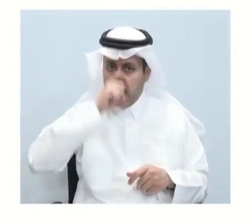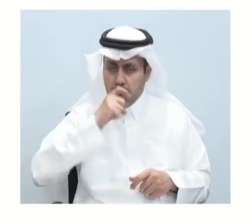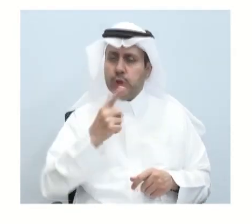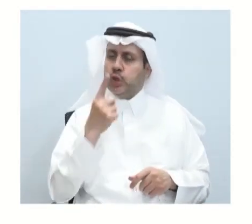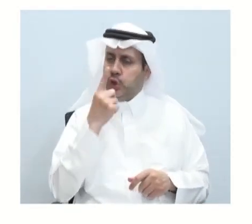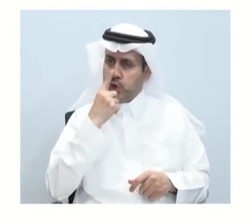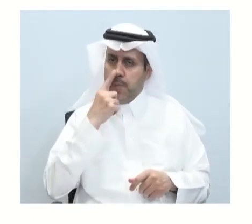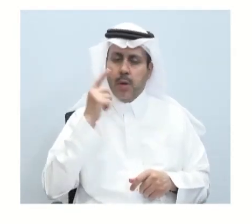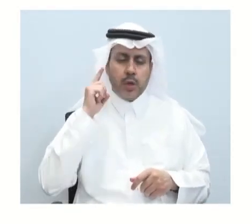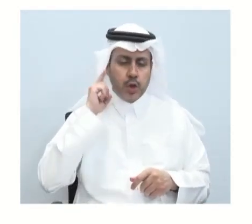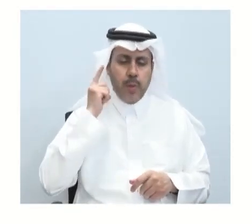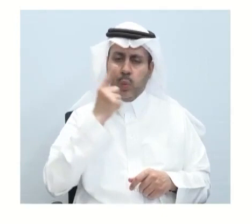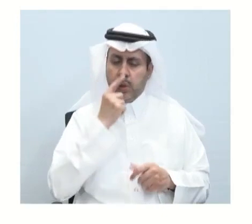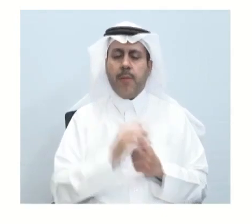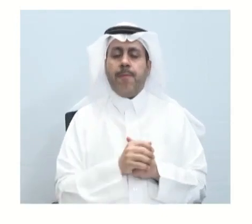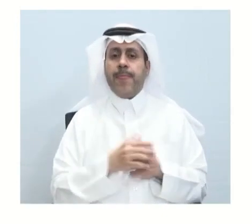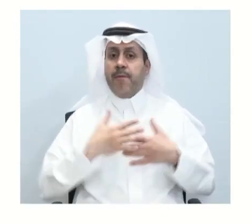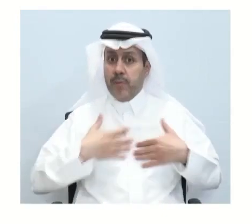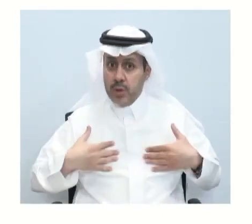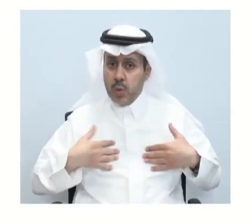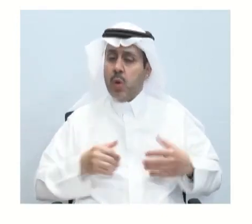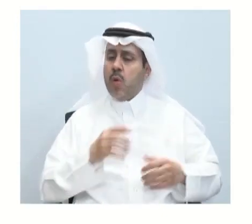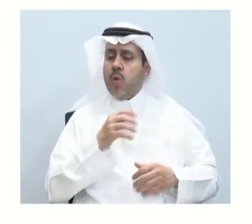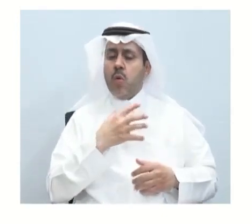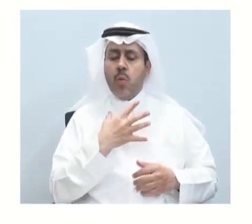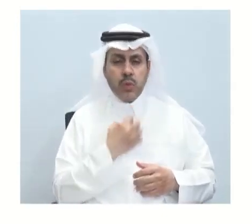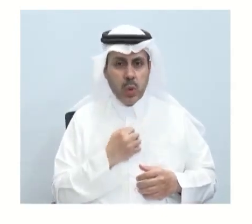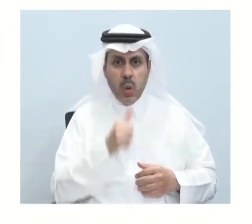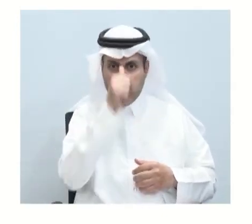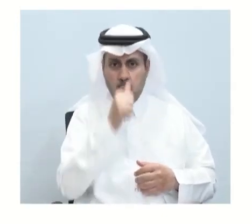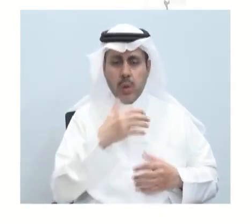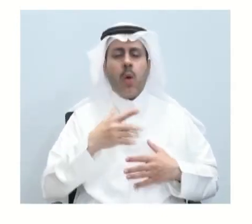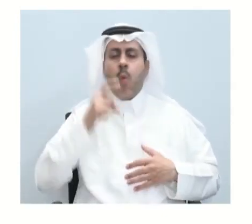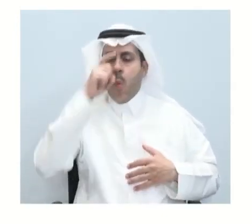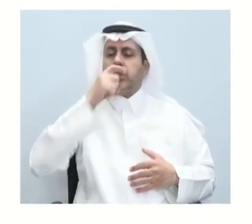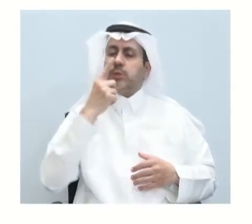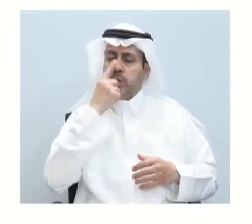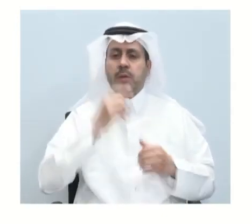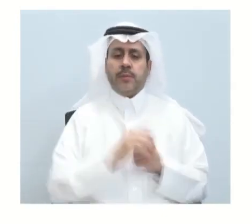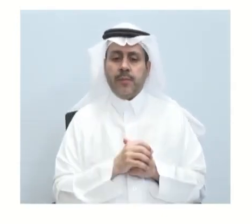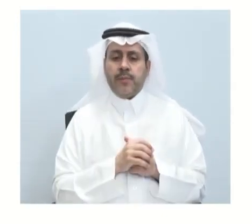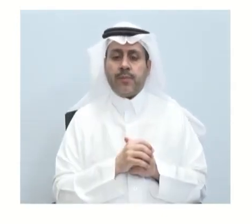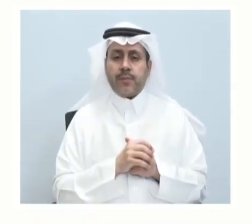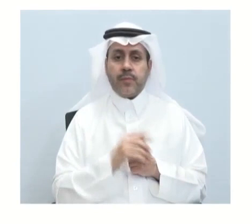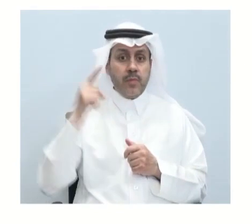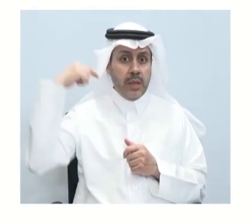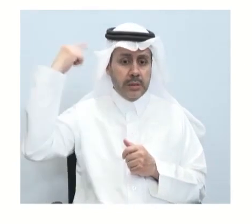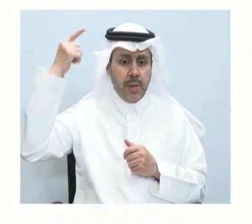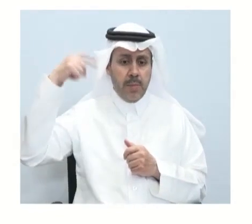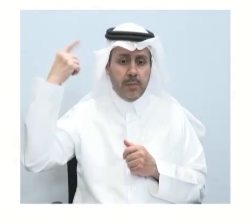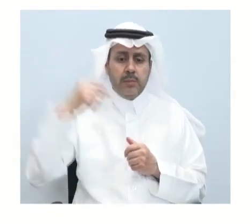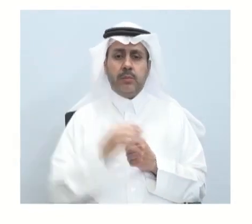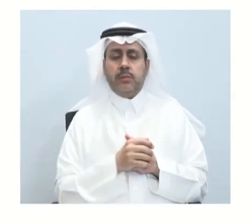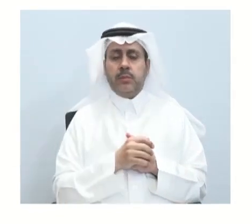في عسرك ويسرك ومنشطك ومكرهك واثره عليك تاملوا معي في